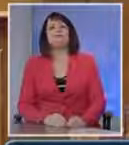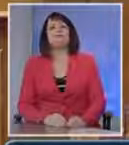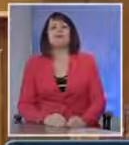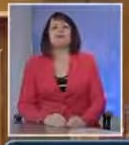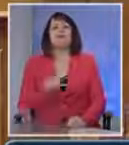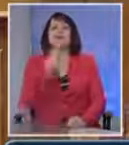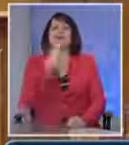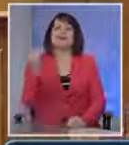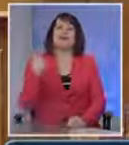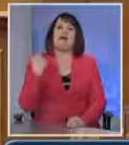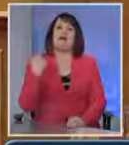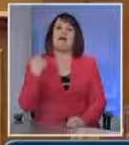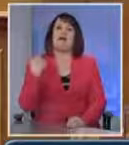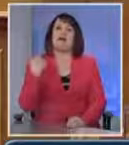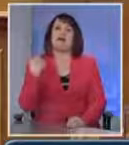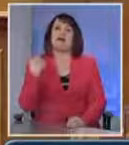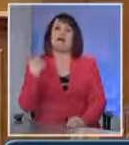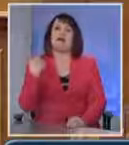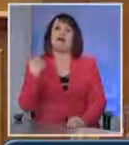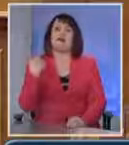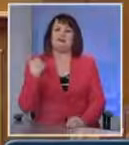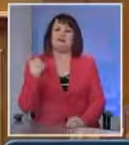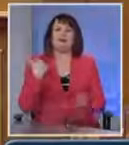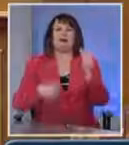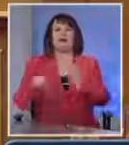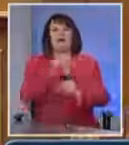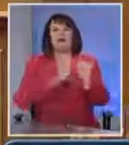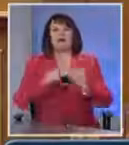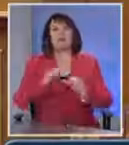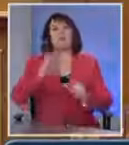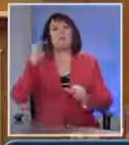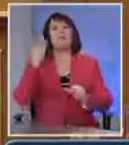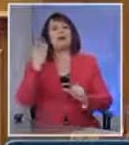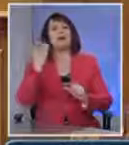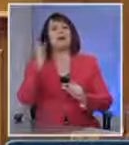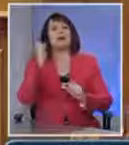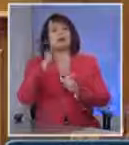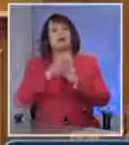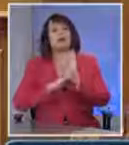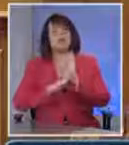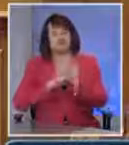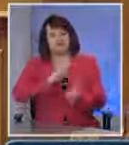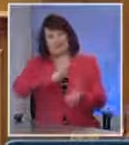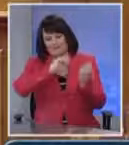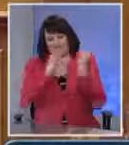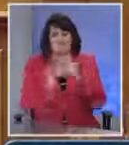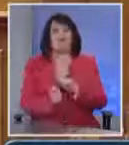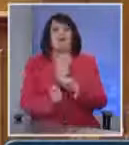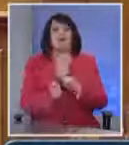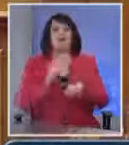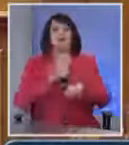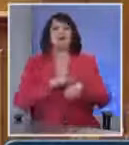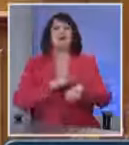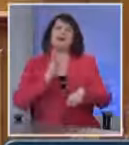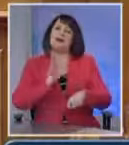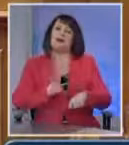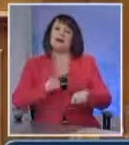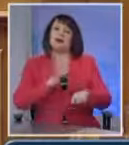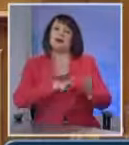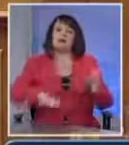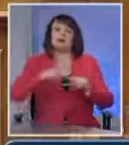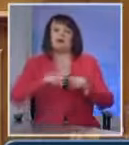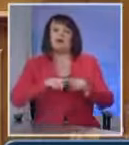κάλεσμα να ανατρέψουμε το παλιό σύστημα για να μπορέσει κάποια στιγμή η χώρα